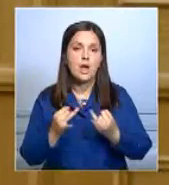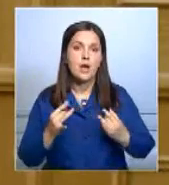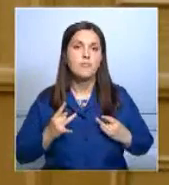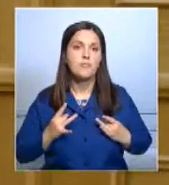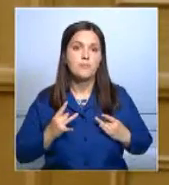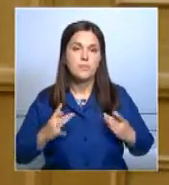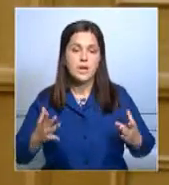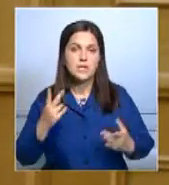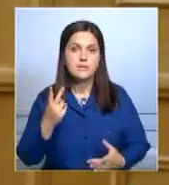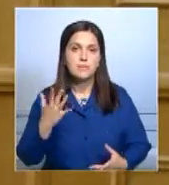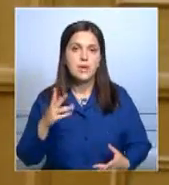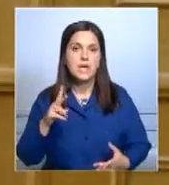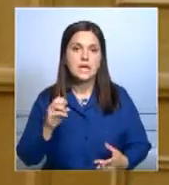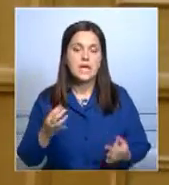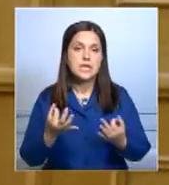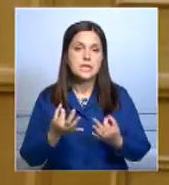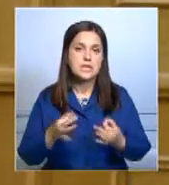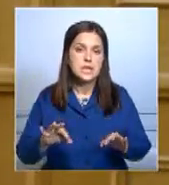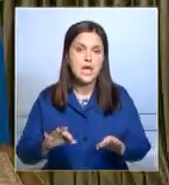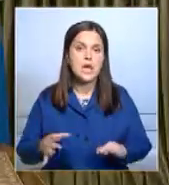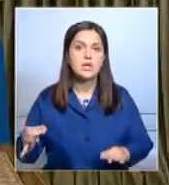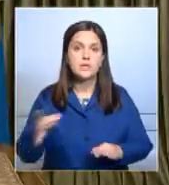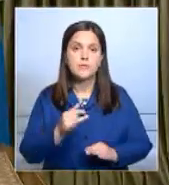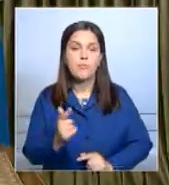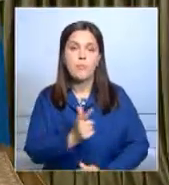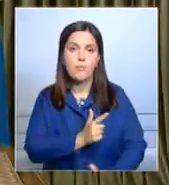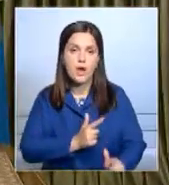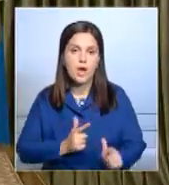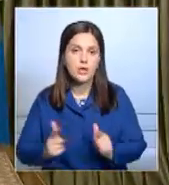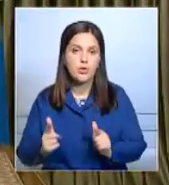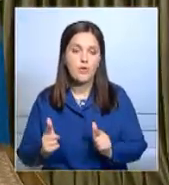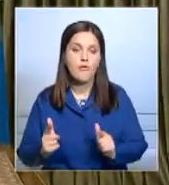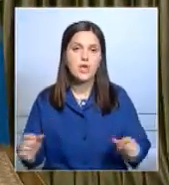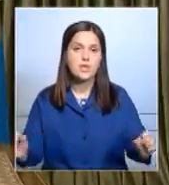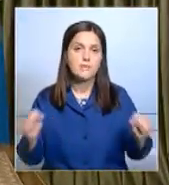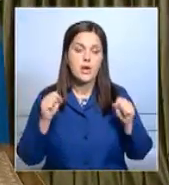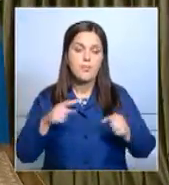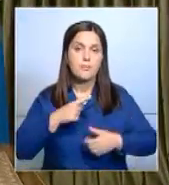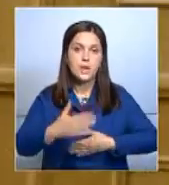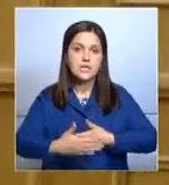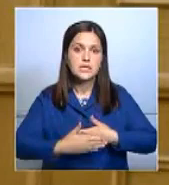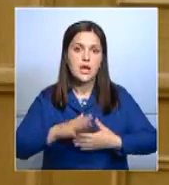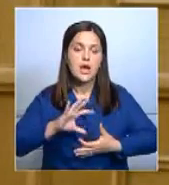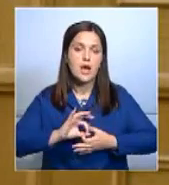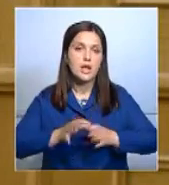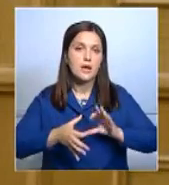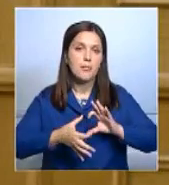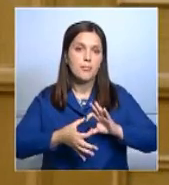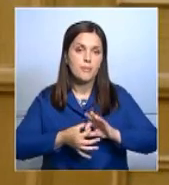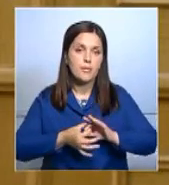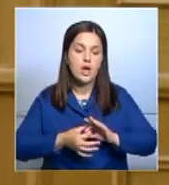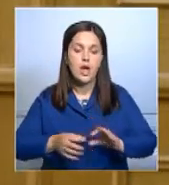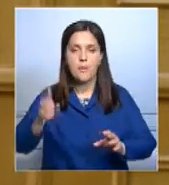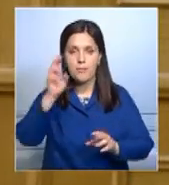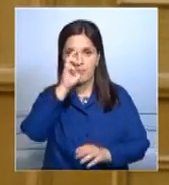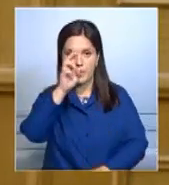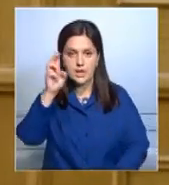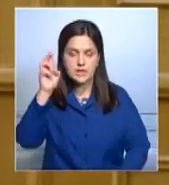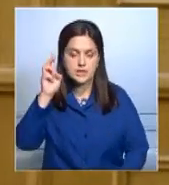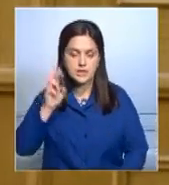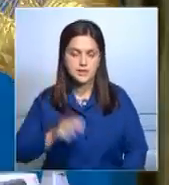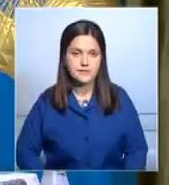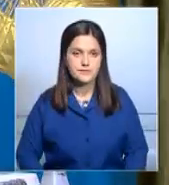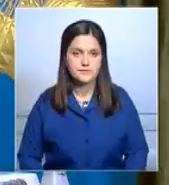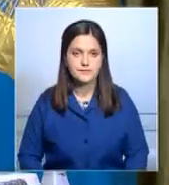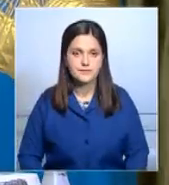встрече речь шла также о праздновании 25-летия независимости республики и подготовке спортсменов к предстоящей Олимпиаде